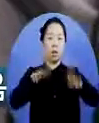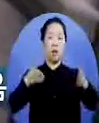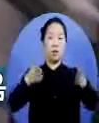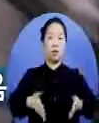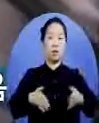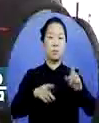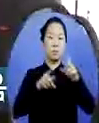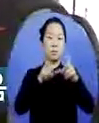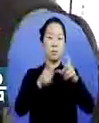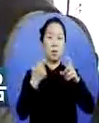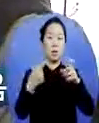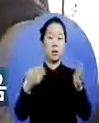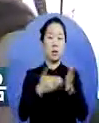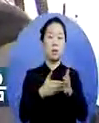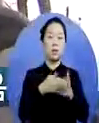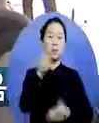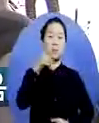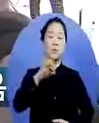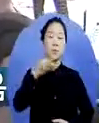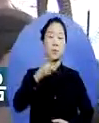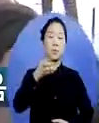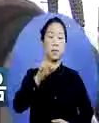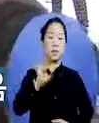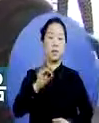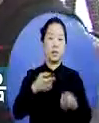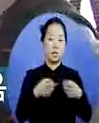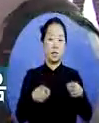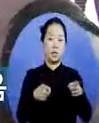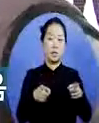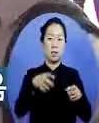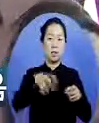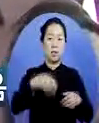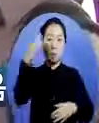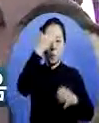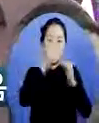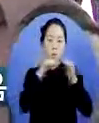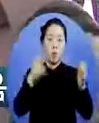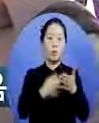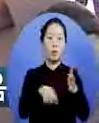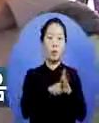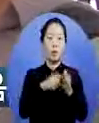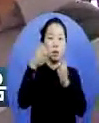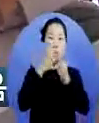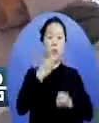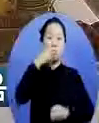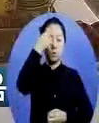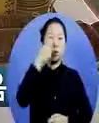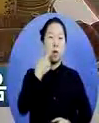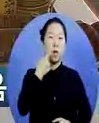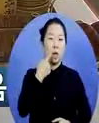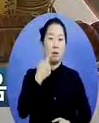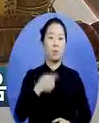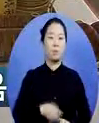11월 1일까지 4일간 흥타령 관 1층 로비에서 관람객을 대상으로 전통주 시험 행사를 개최했습니다